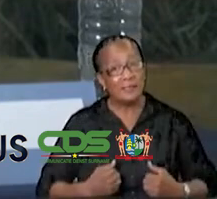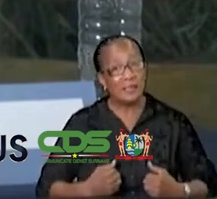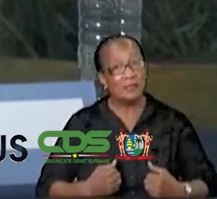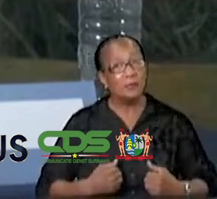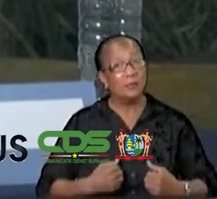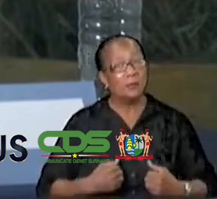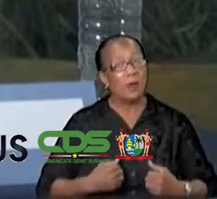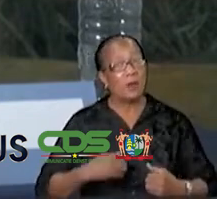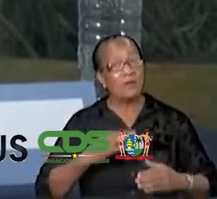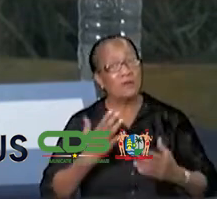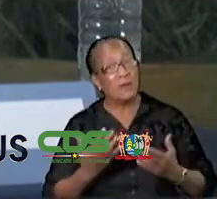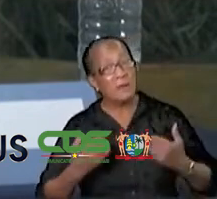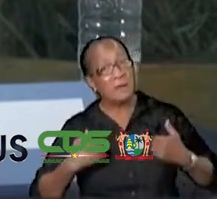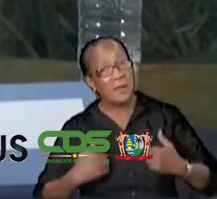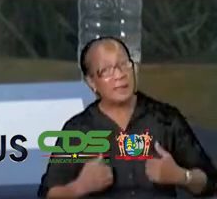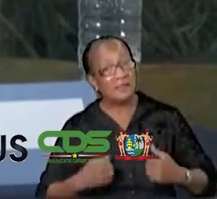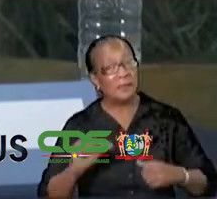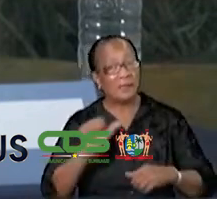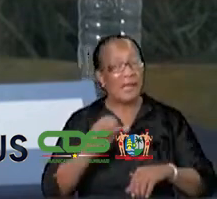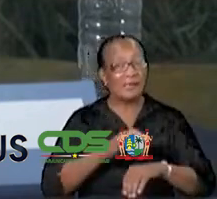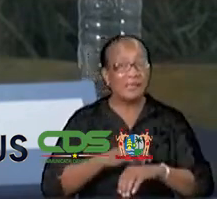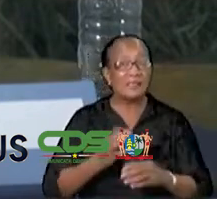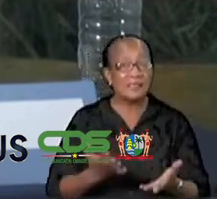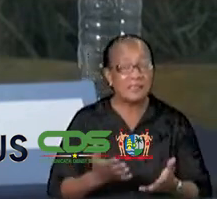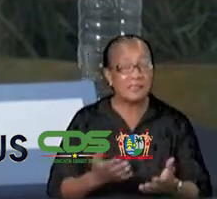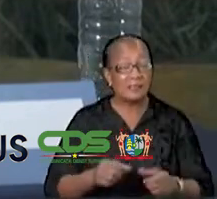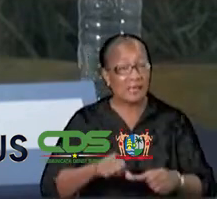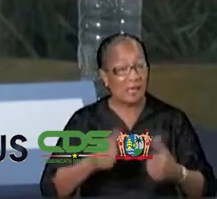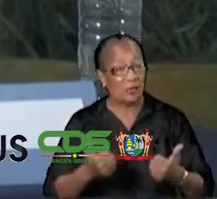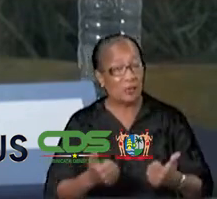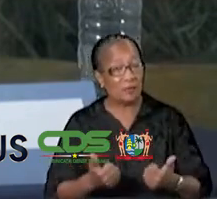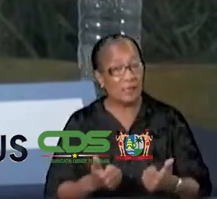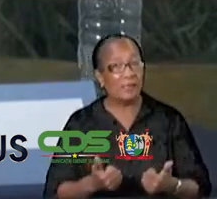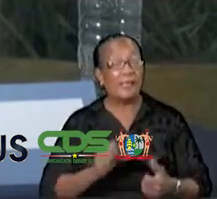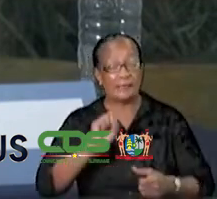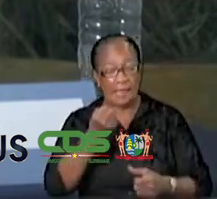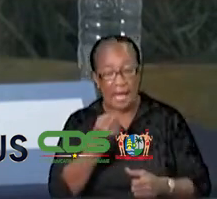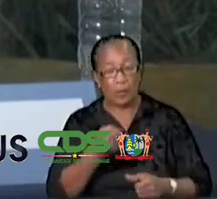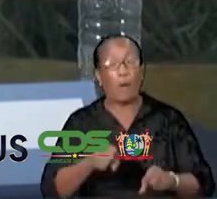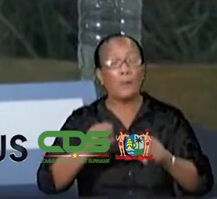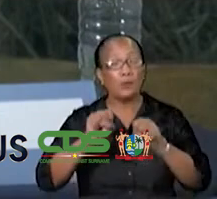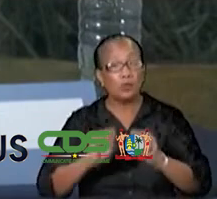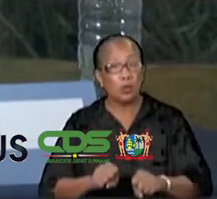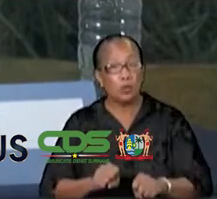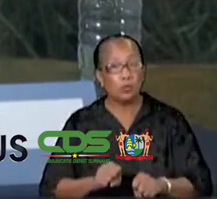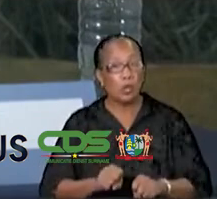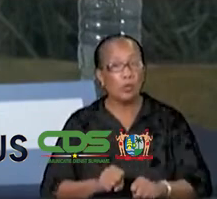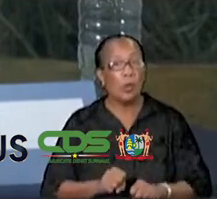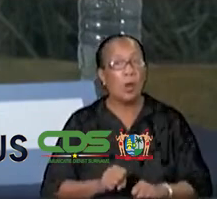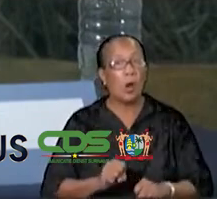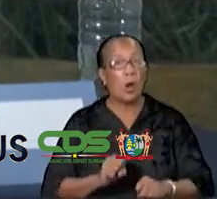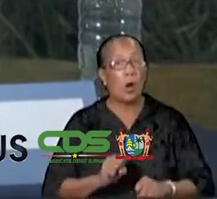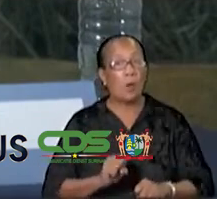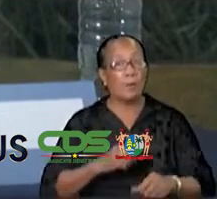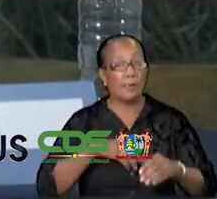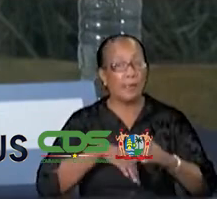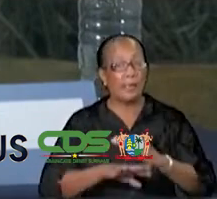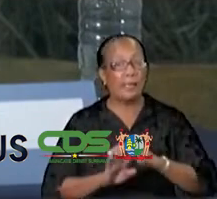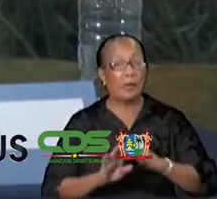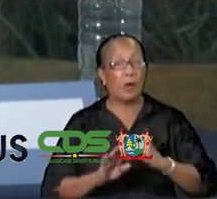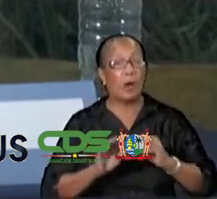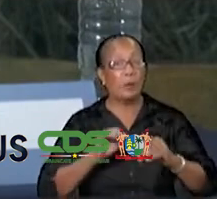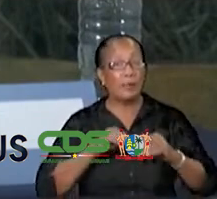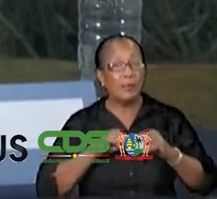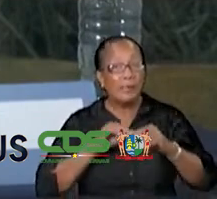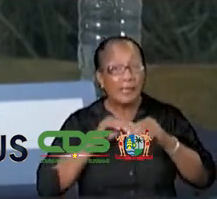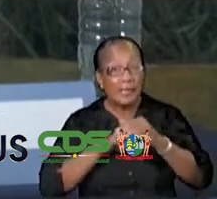En nadat geanalyseerd is wat daar de oorzaak van was, is besloten op heel veel plekken in de wereld om boosters toe te